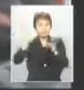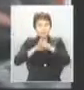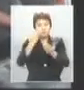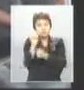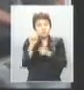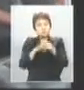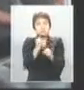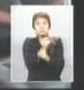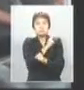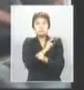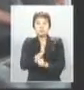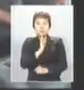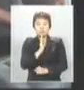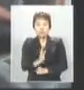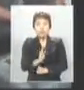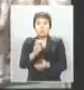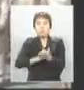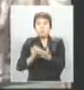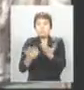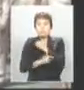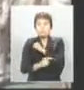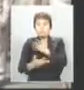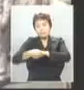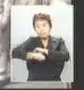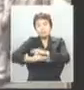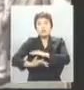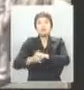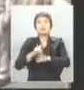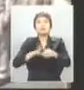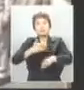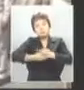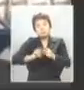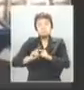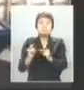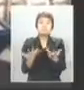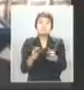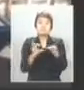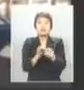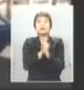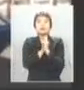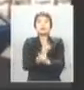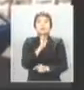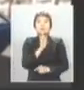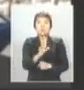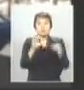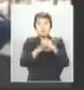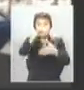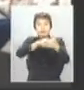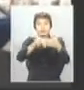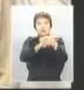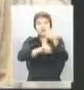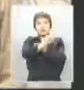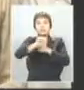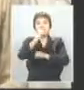ด้วยความสอสัสุดจริไม่สนับสนุนการซอสทขายเสียงเพื่อให้การเลือกตั้งสมาชิสภาพผแทนราศดอนปี 2554